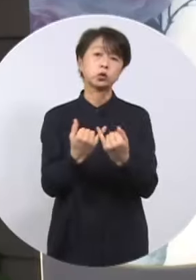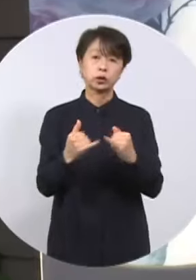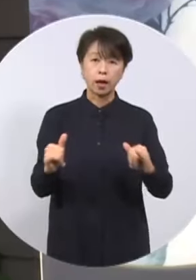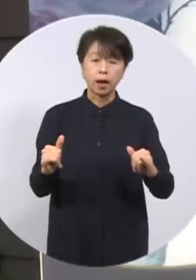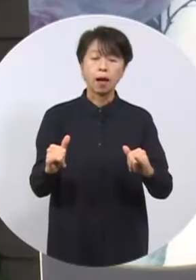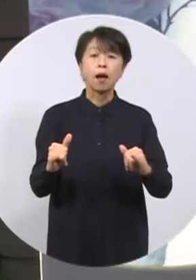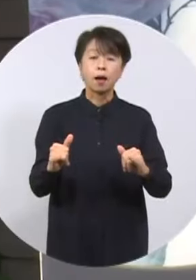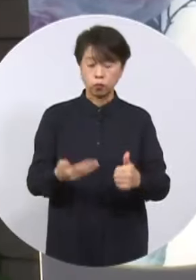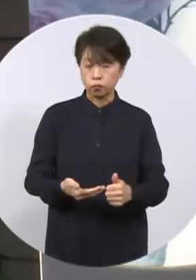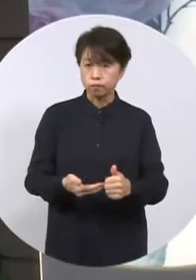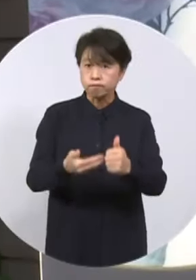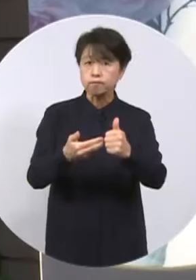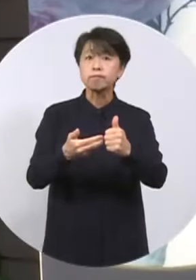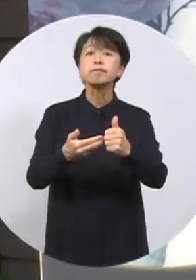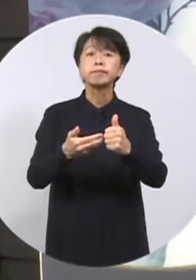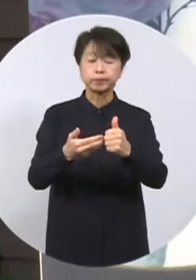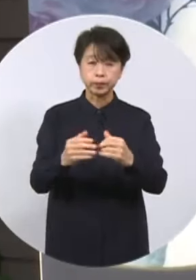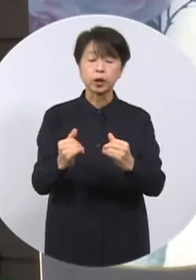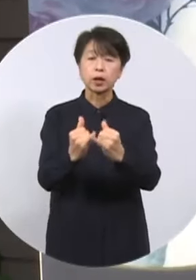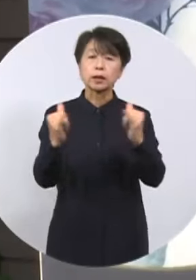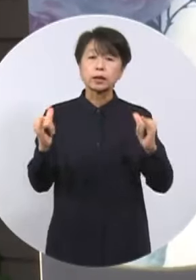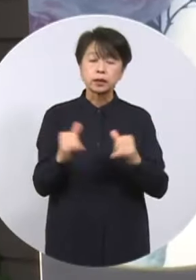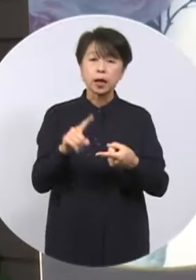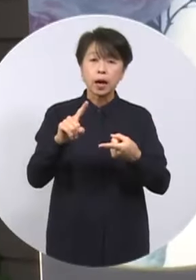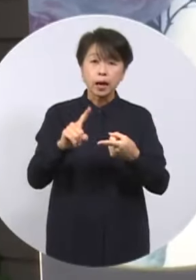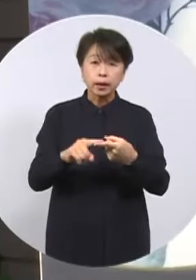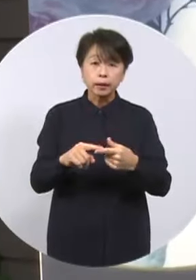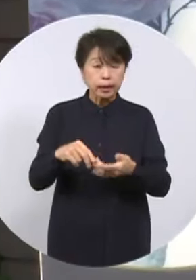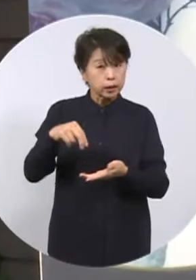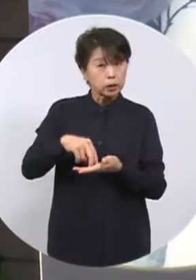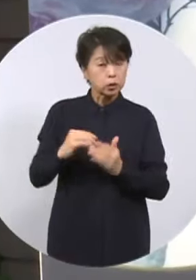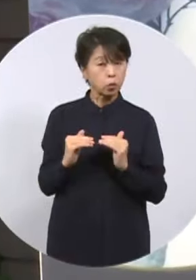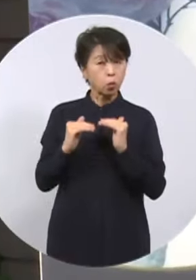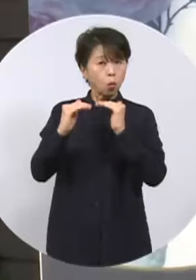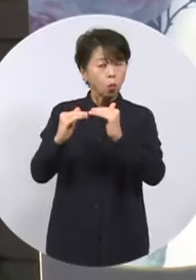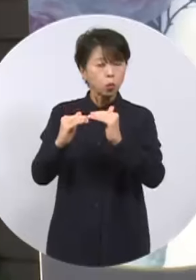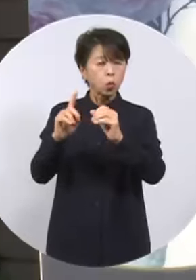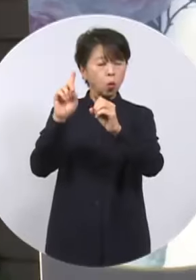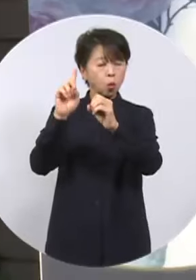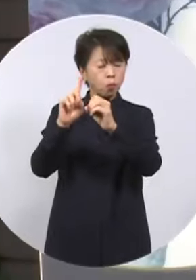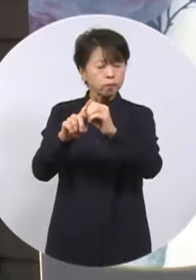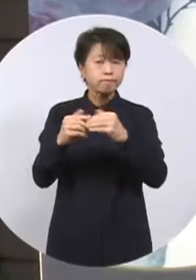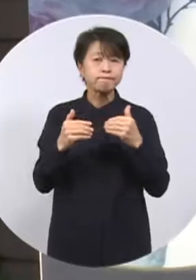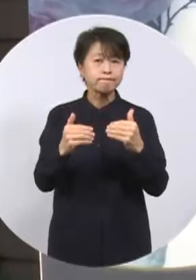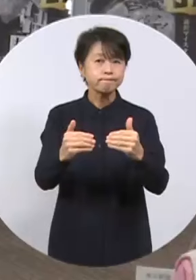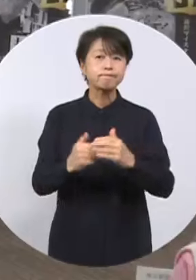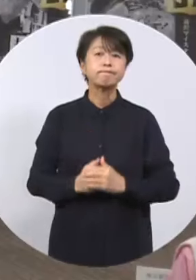者の育成や社会的地位の向上をですね目的としております。